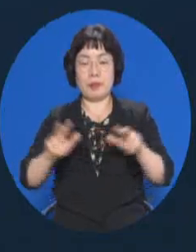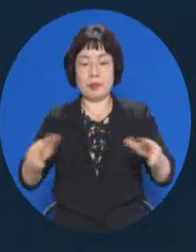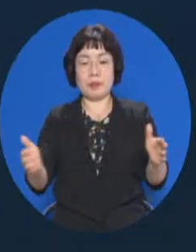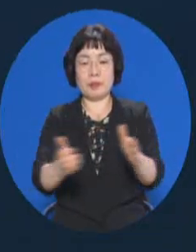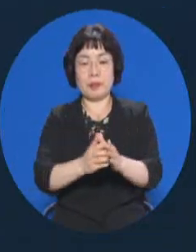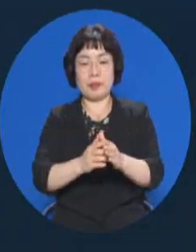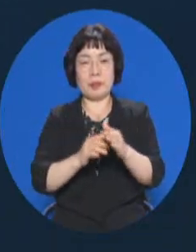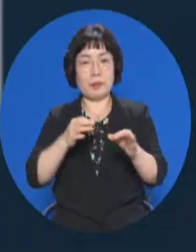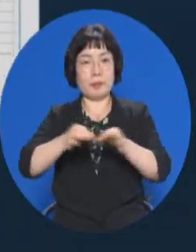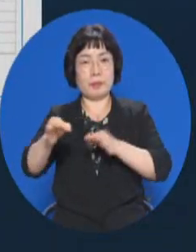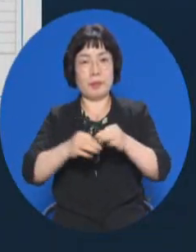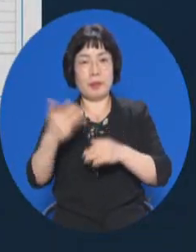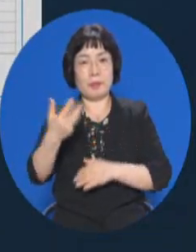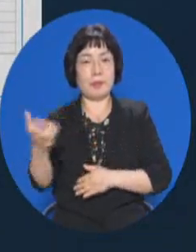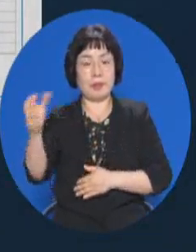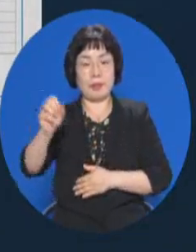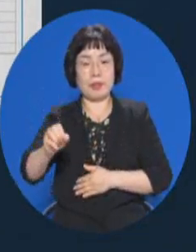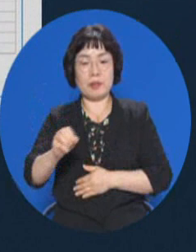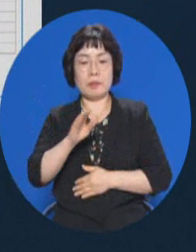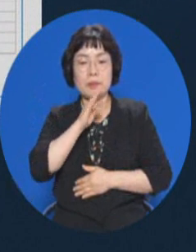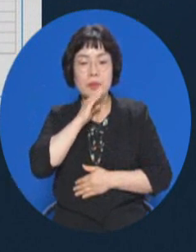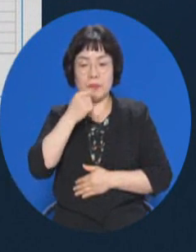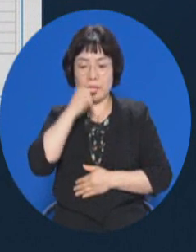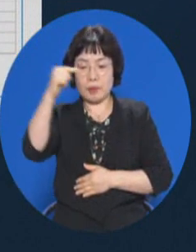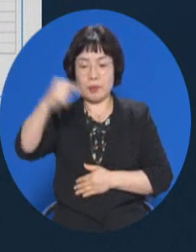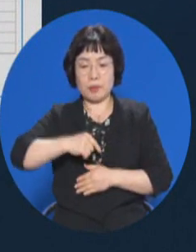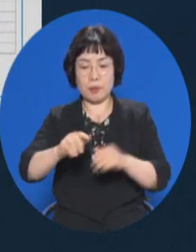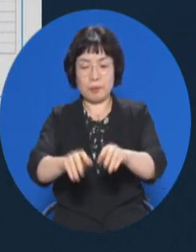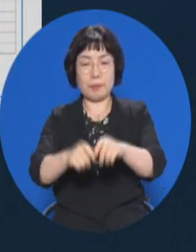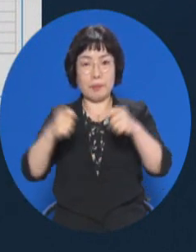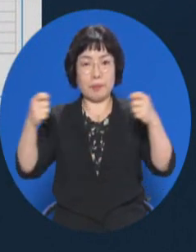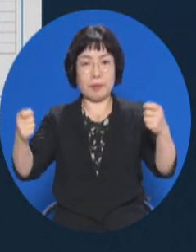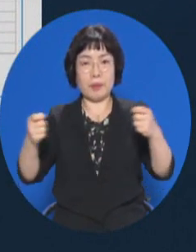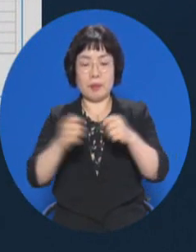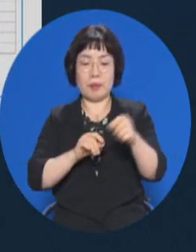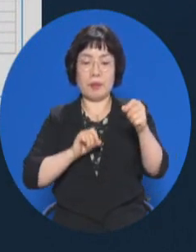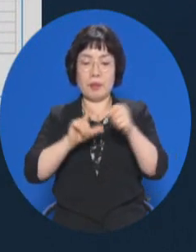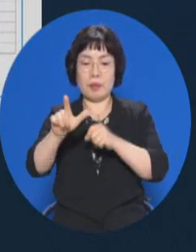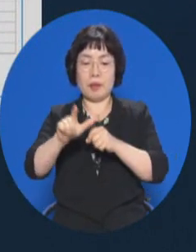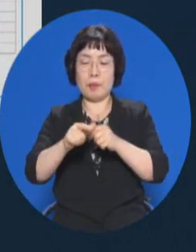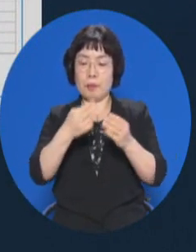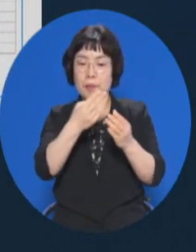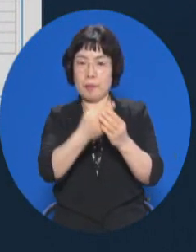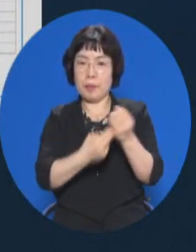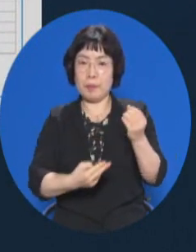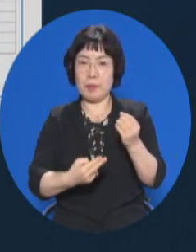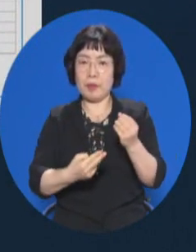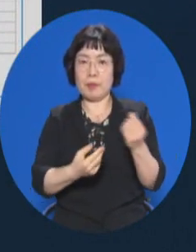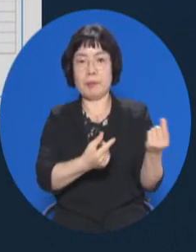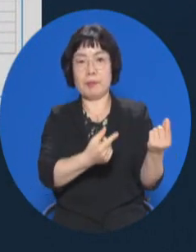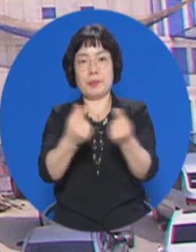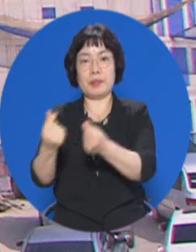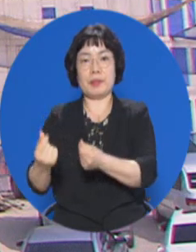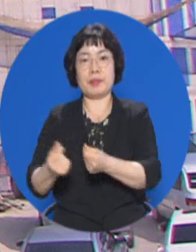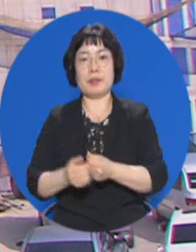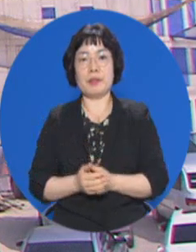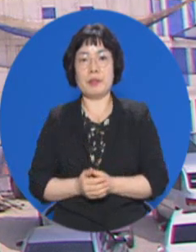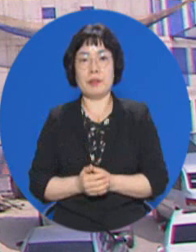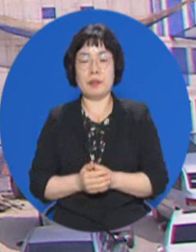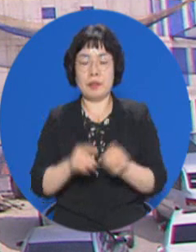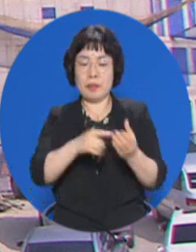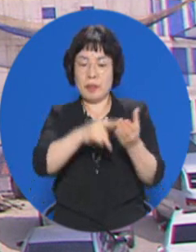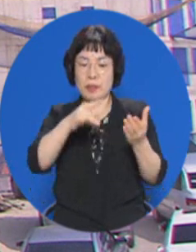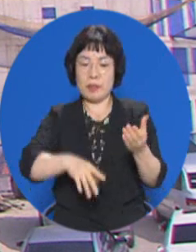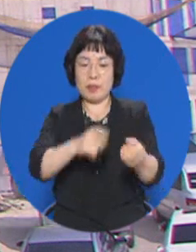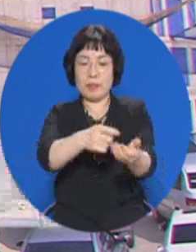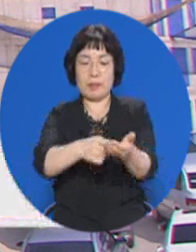지금까지 거래된 80여 건의 실거래가 신고 내역을 들여다보니 대부분 분양가와 별 차이가 없습니다. 양도세를